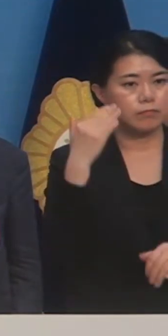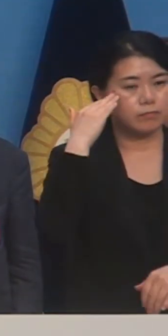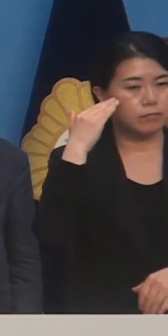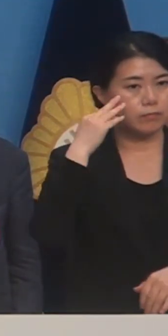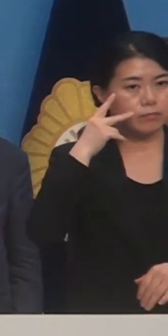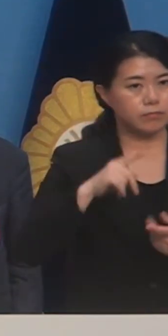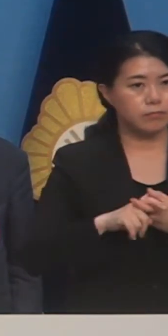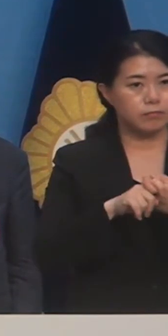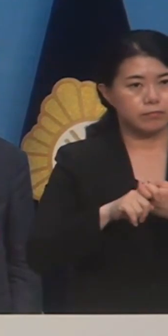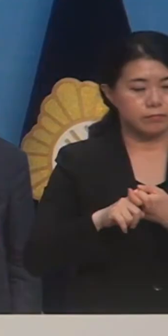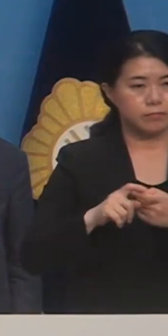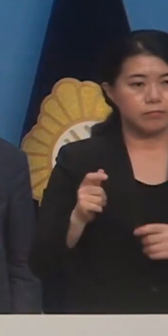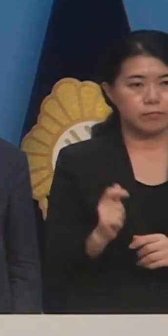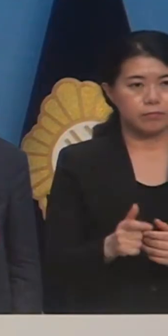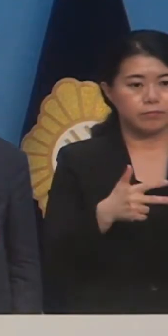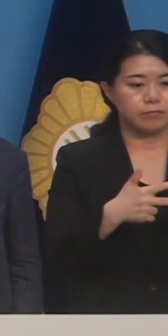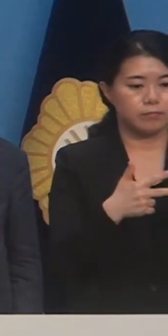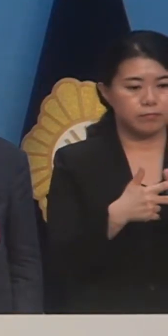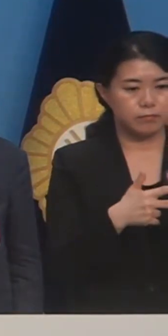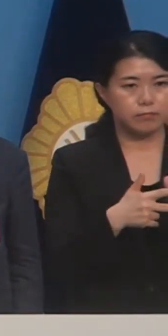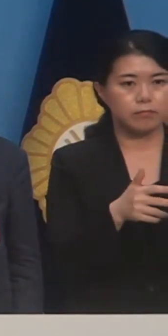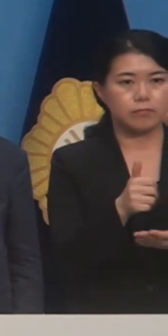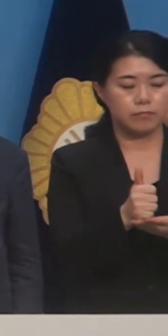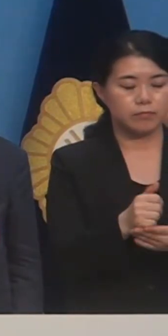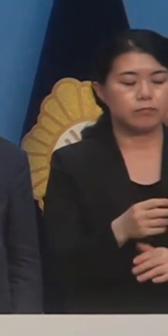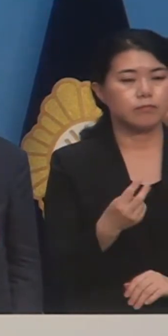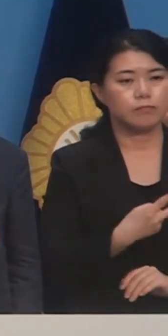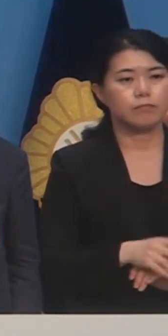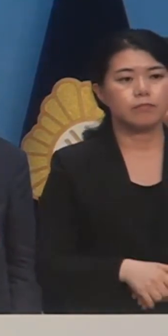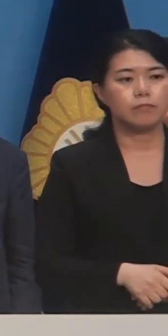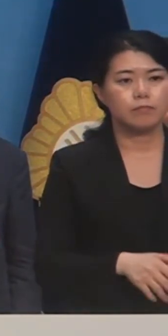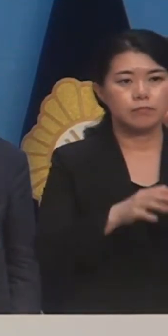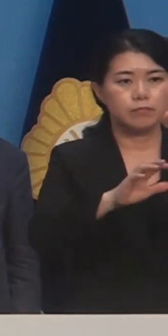강화재단 총재이신 김혜찬 박사님, 그리고 또